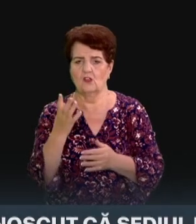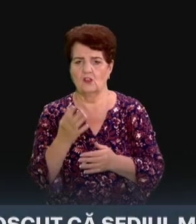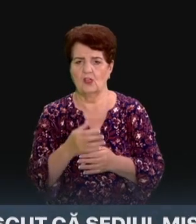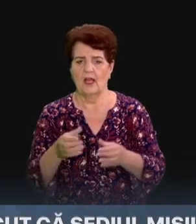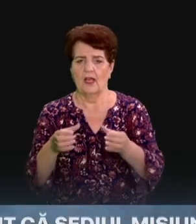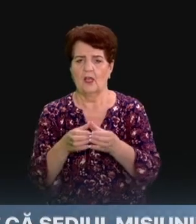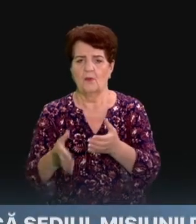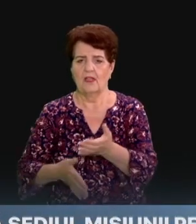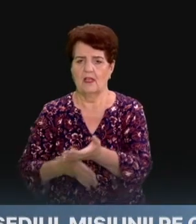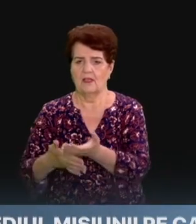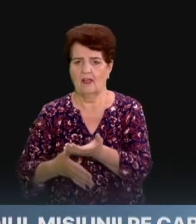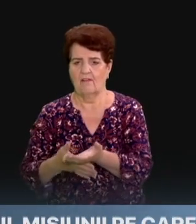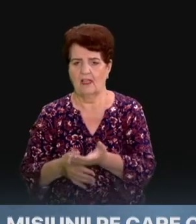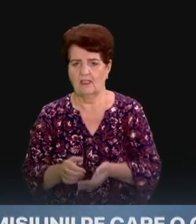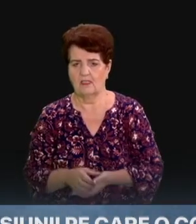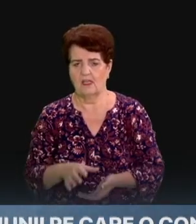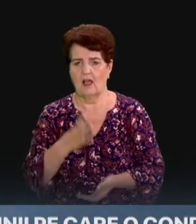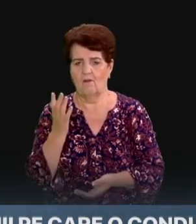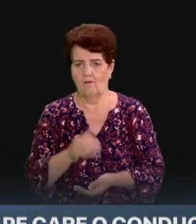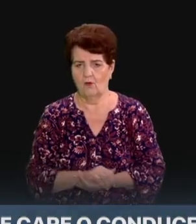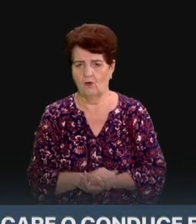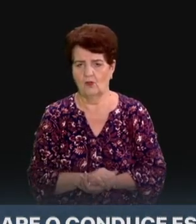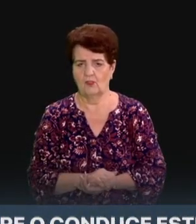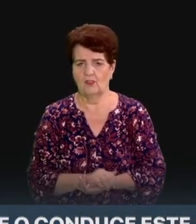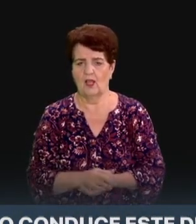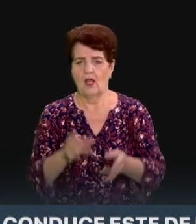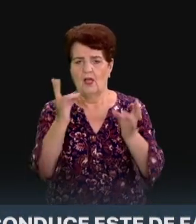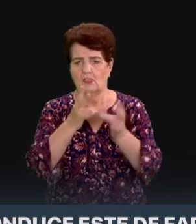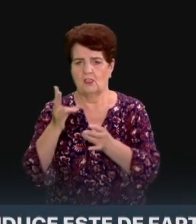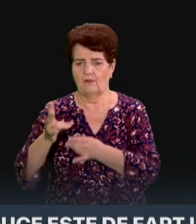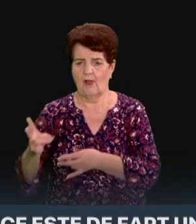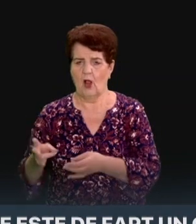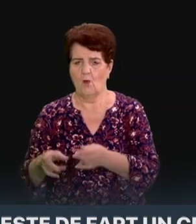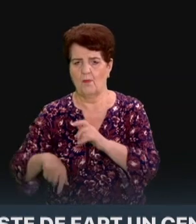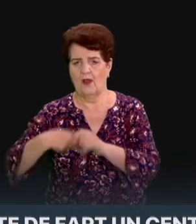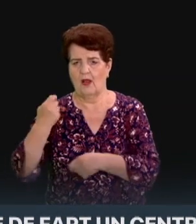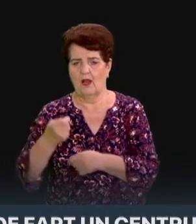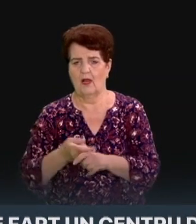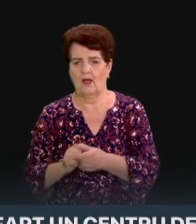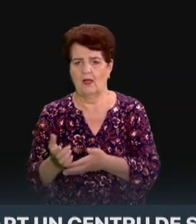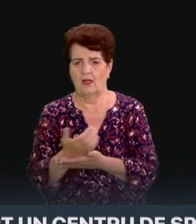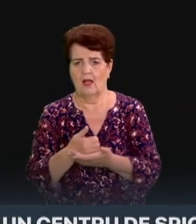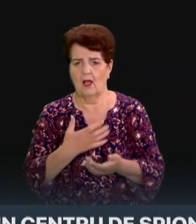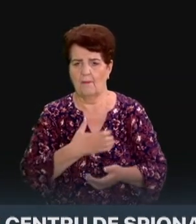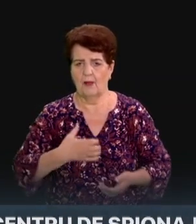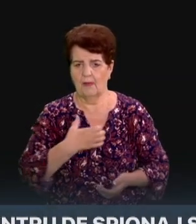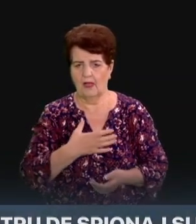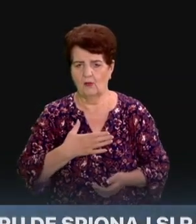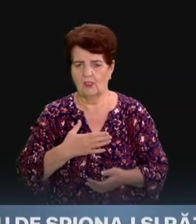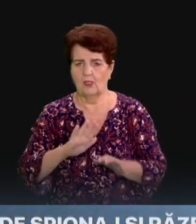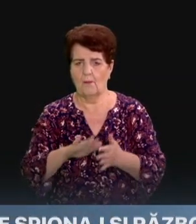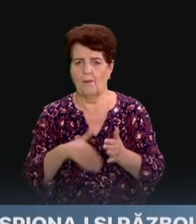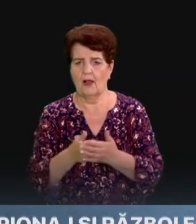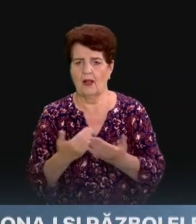de intervenții care socot care sunt pagubile estimative în area primăriei noastre. Până la moment